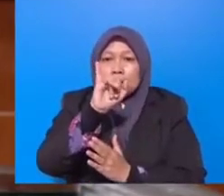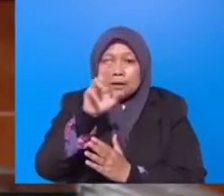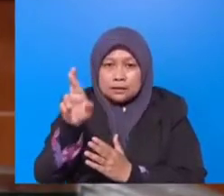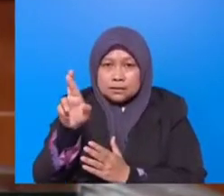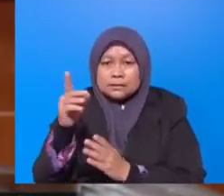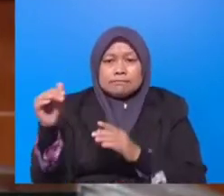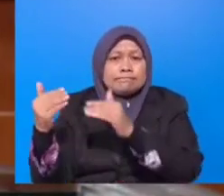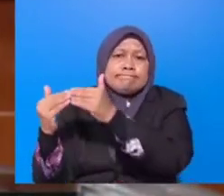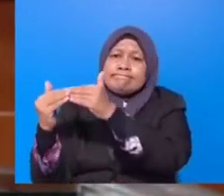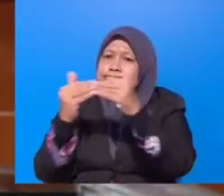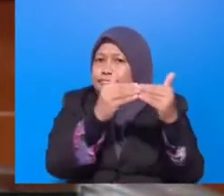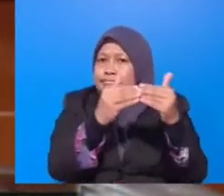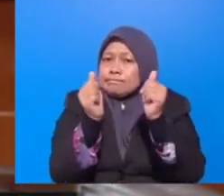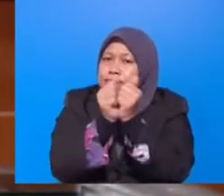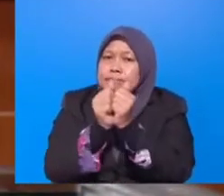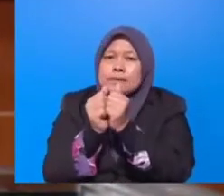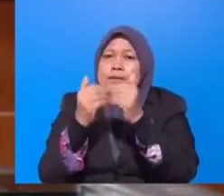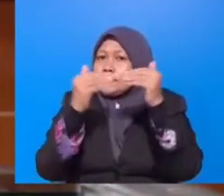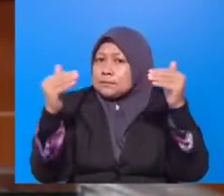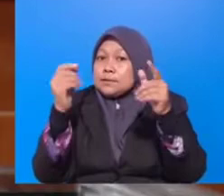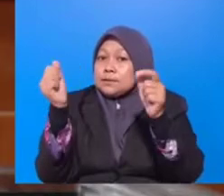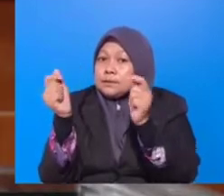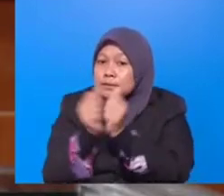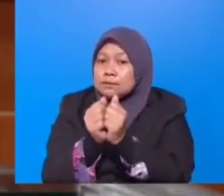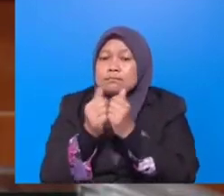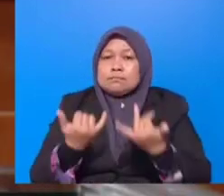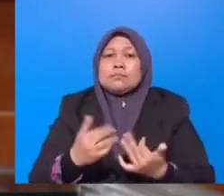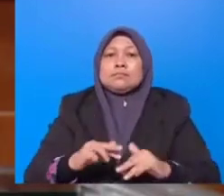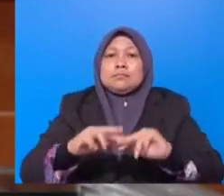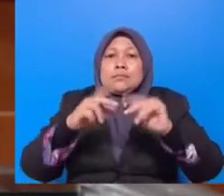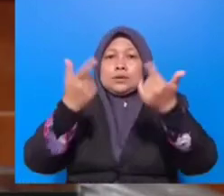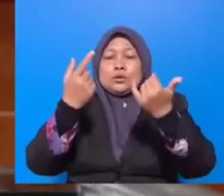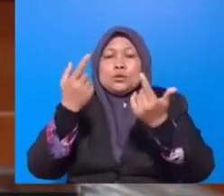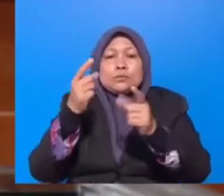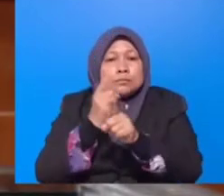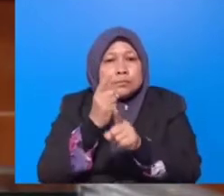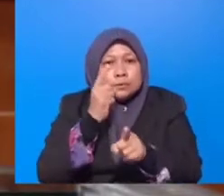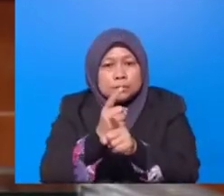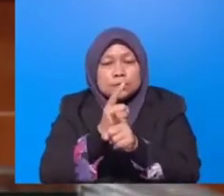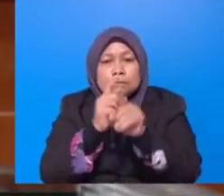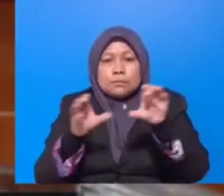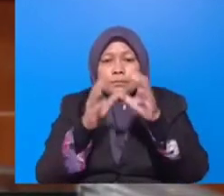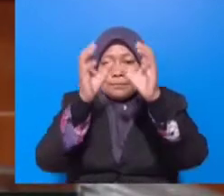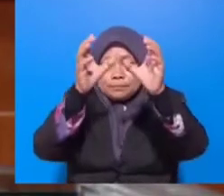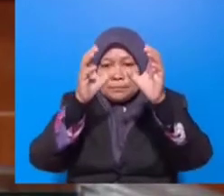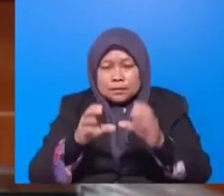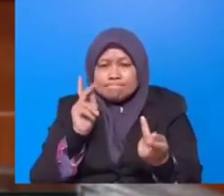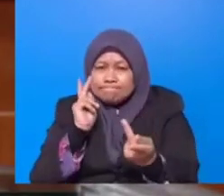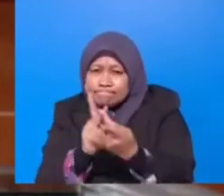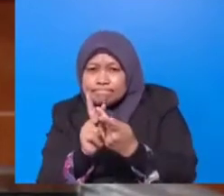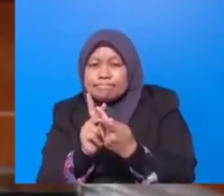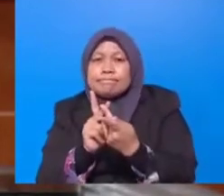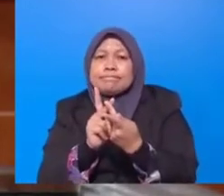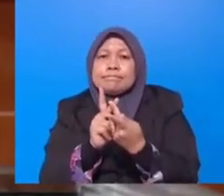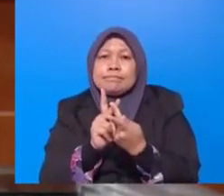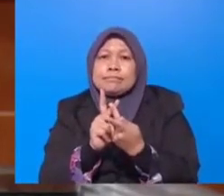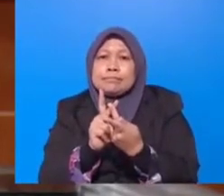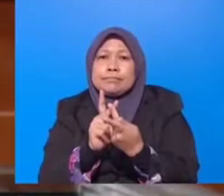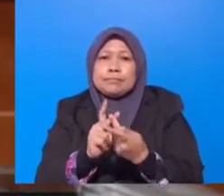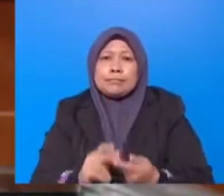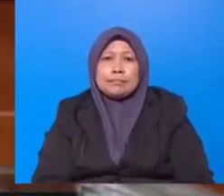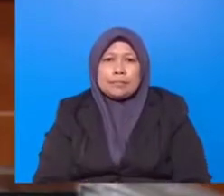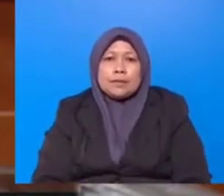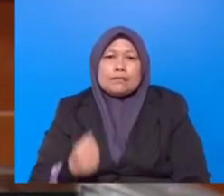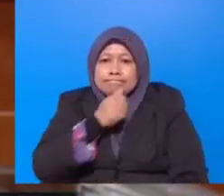art seiring dengan perkembangan terkini bagi melaksanakan pedagogi dan penilaian yang lebih efektif dan debet